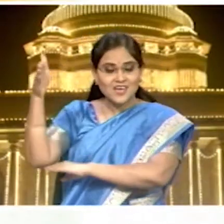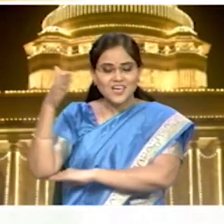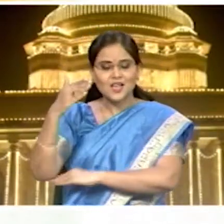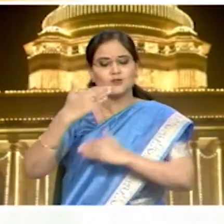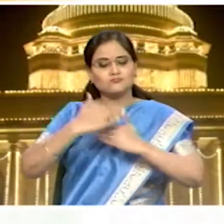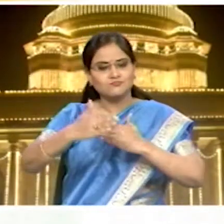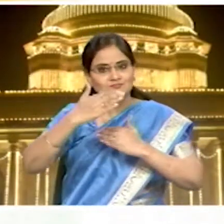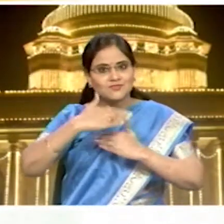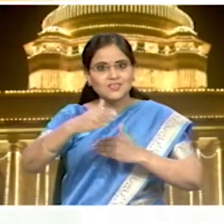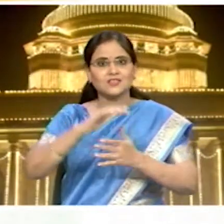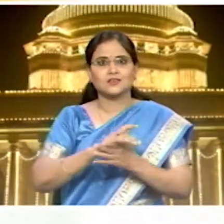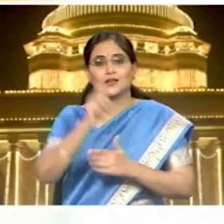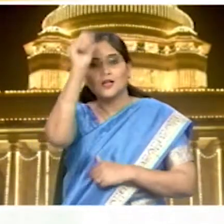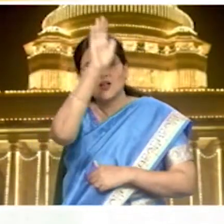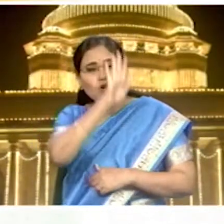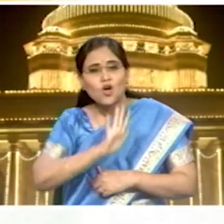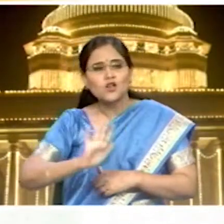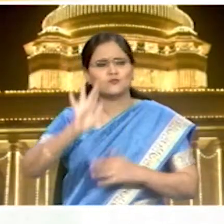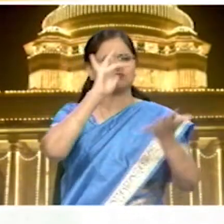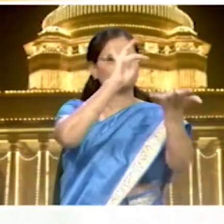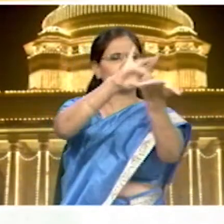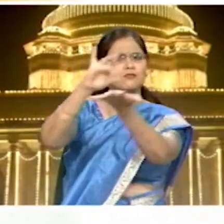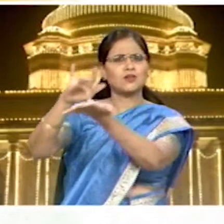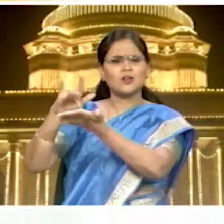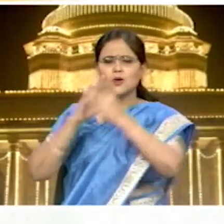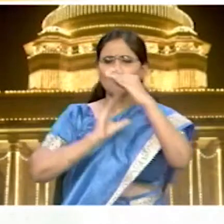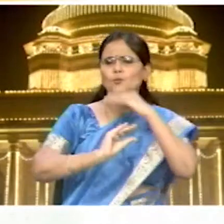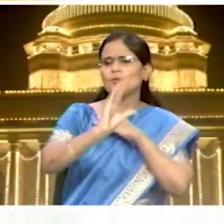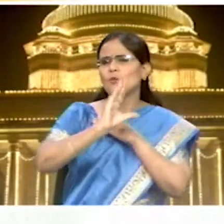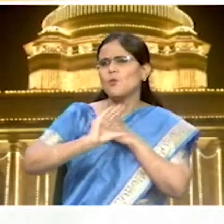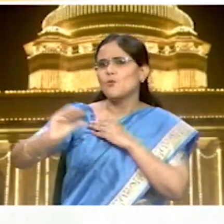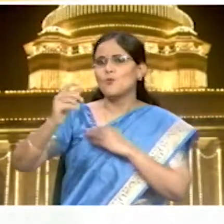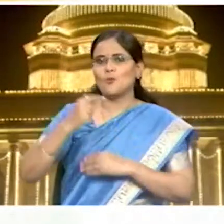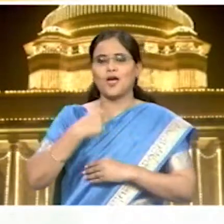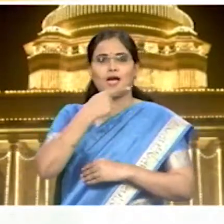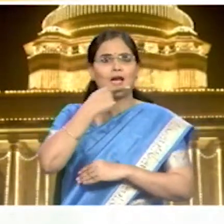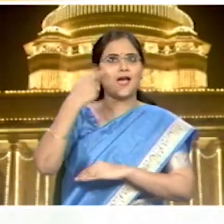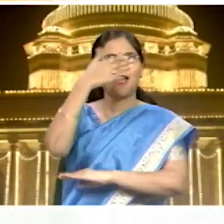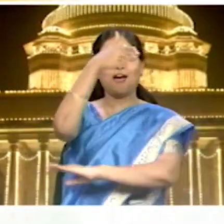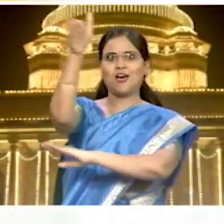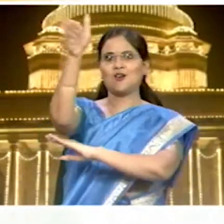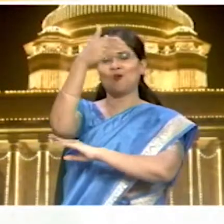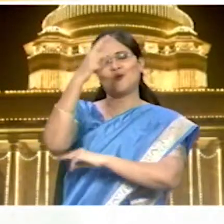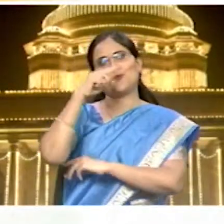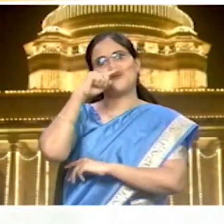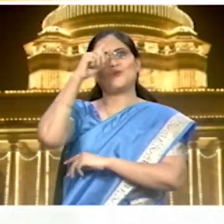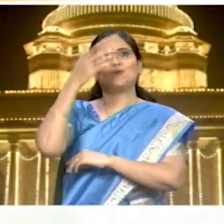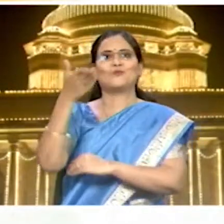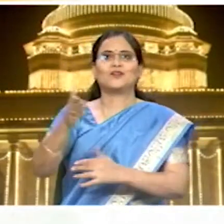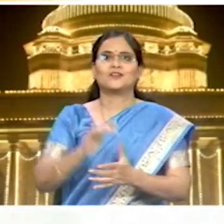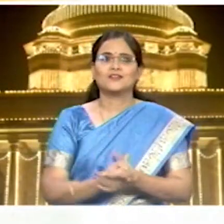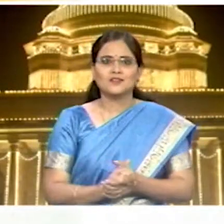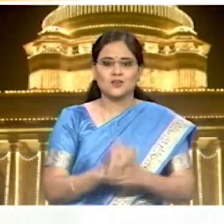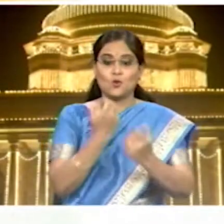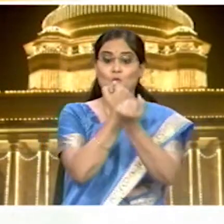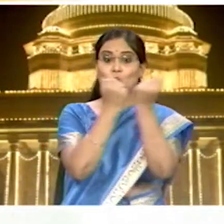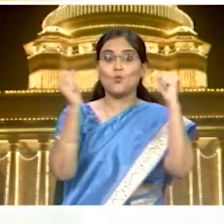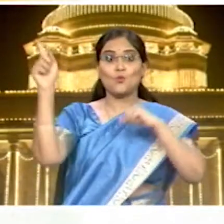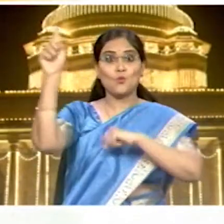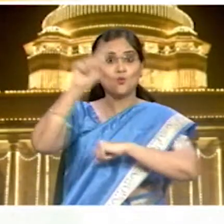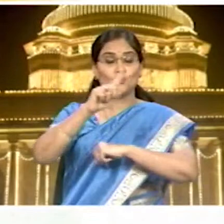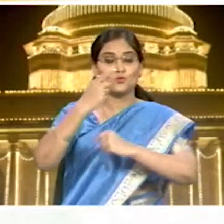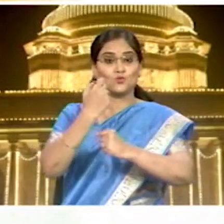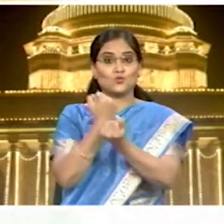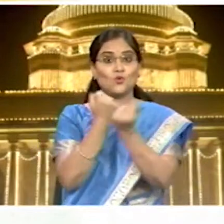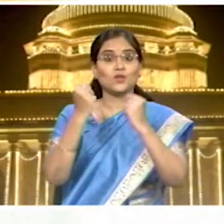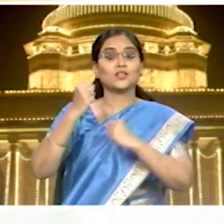है। आज देश के कोने कोने में हमारा तिरंगा शान से लहरा रहा है। स्वाधीनता आंदोलन के आदर्शों